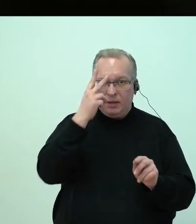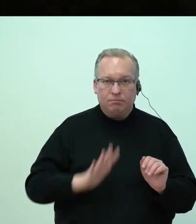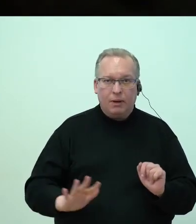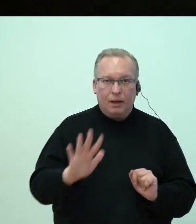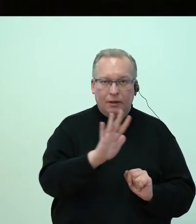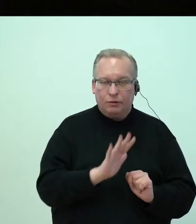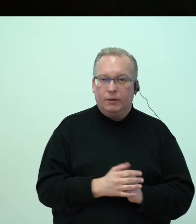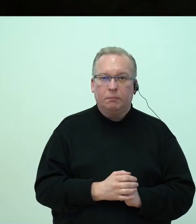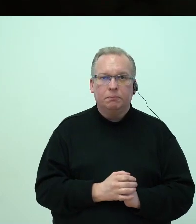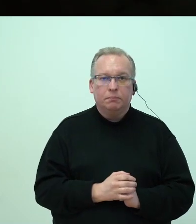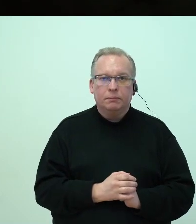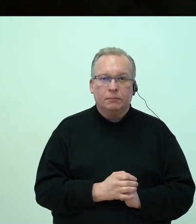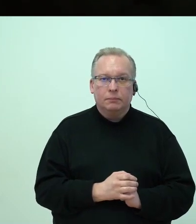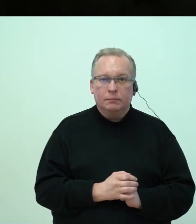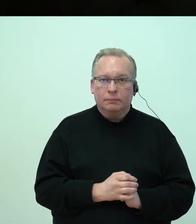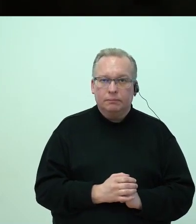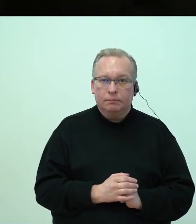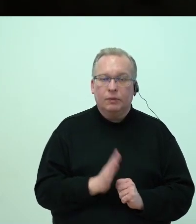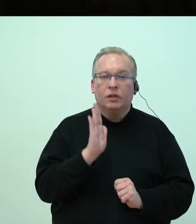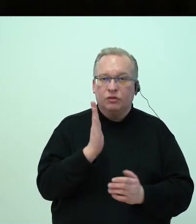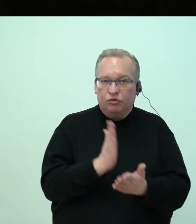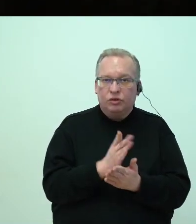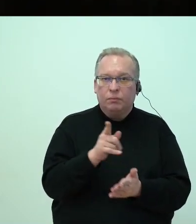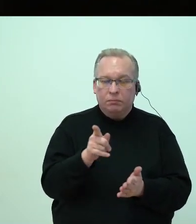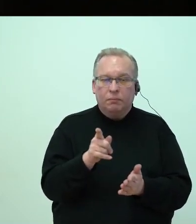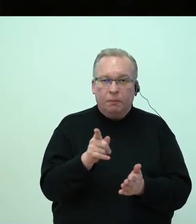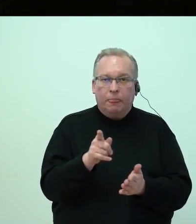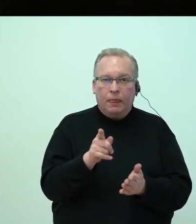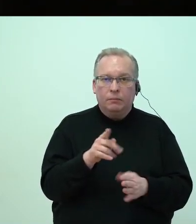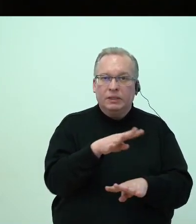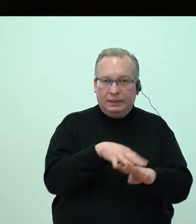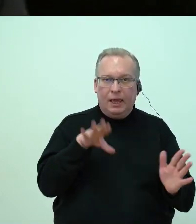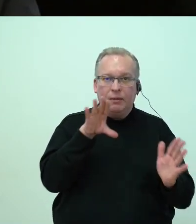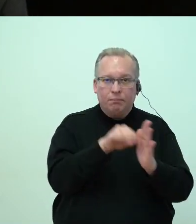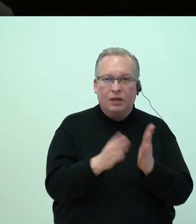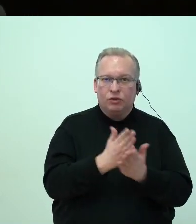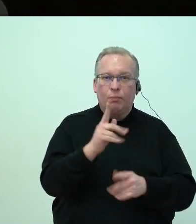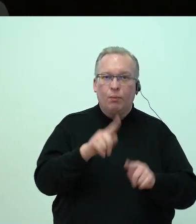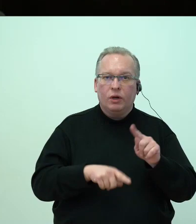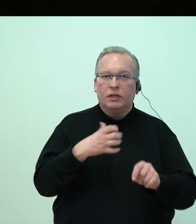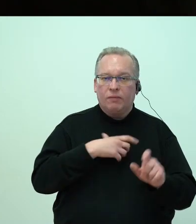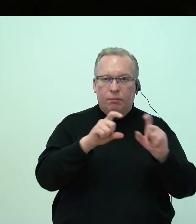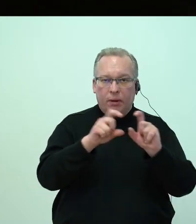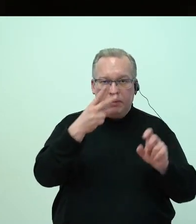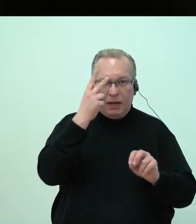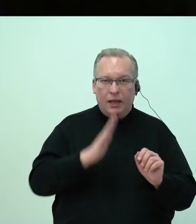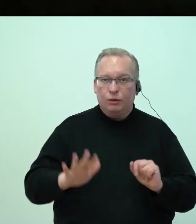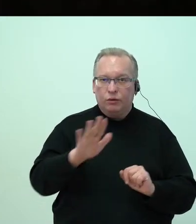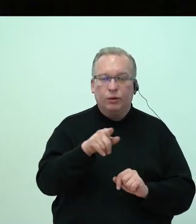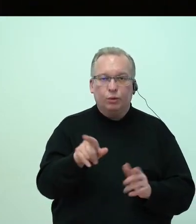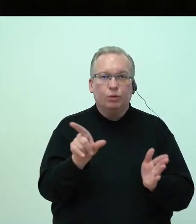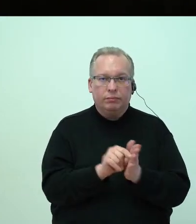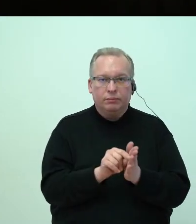Lietuva, ir būdamas politikas Lietuvos Respublikos Seime, tai yra svarbiausia politinė institucija Lietuvoje, tu